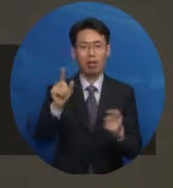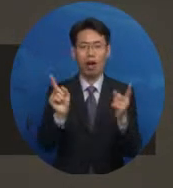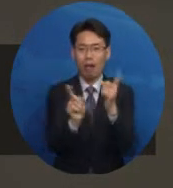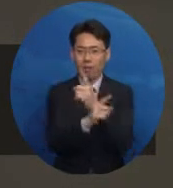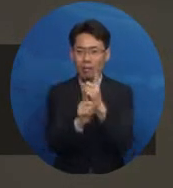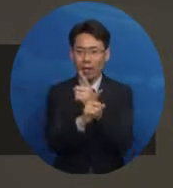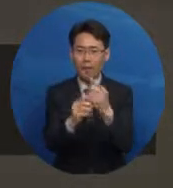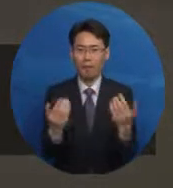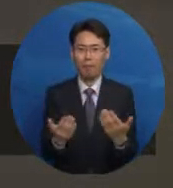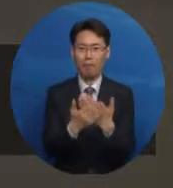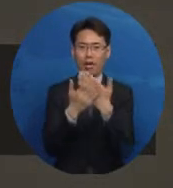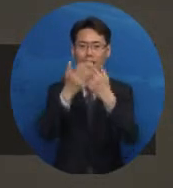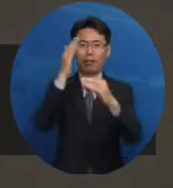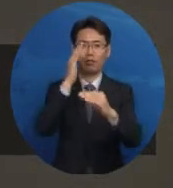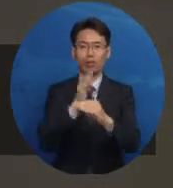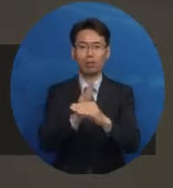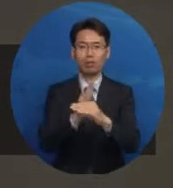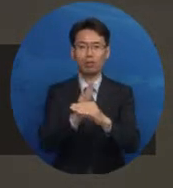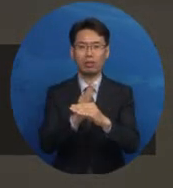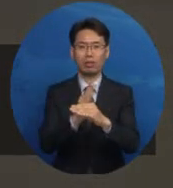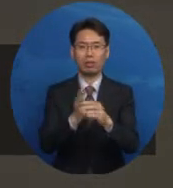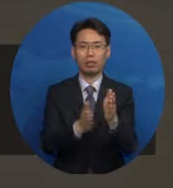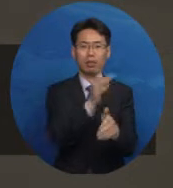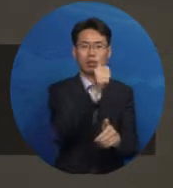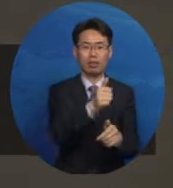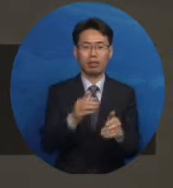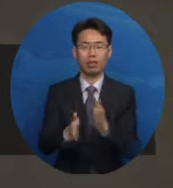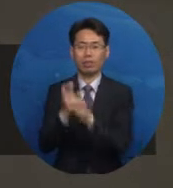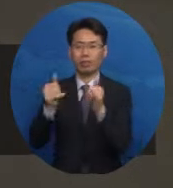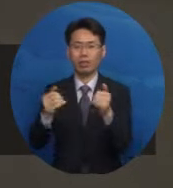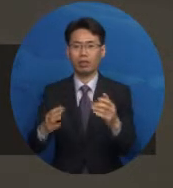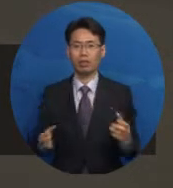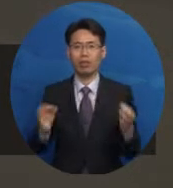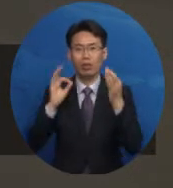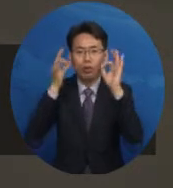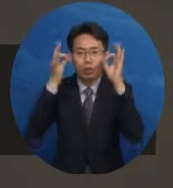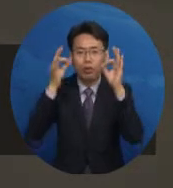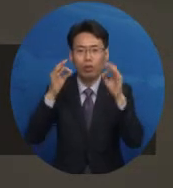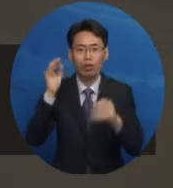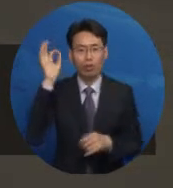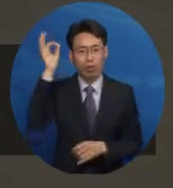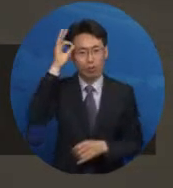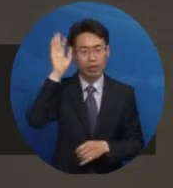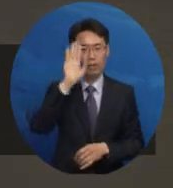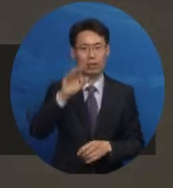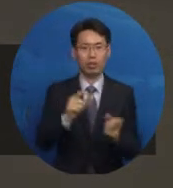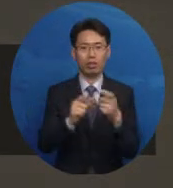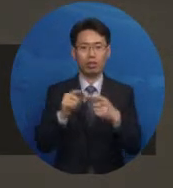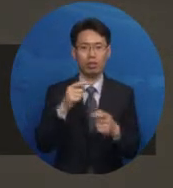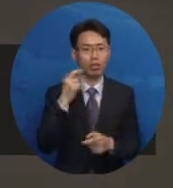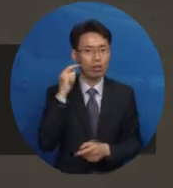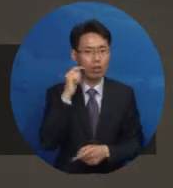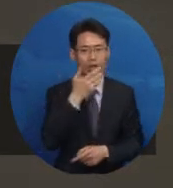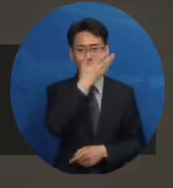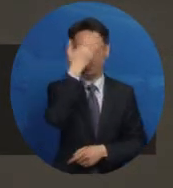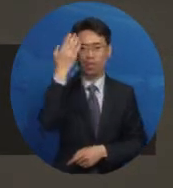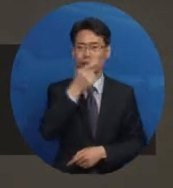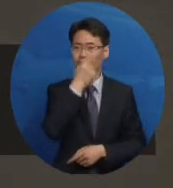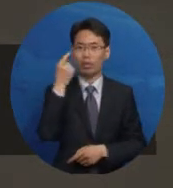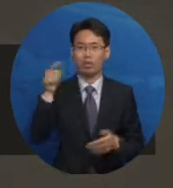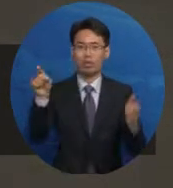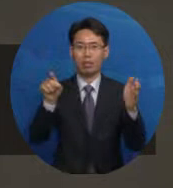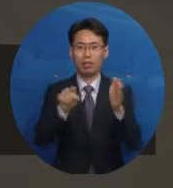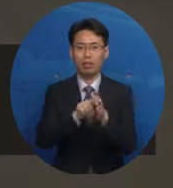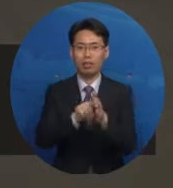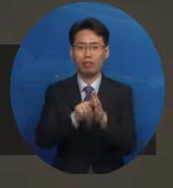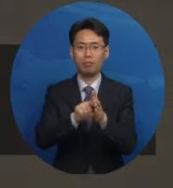个变化。那么浦项市啊，在朴市长的带领下，经过全市人民的共同努力，浦项的未来明天更加